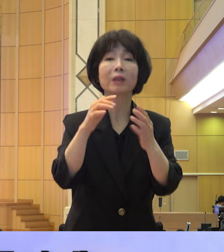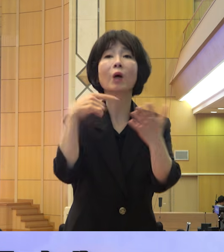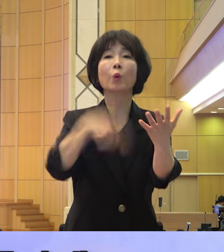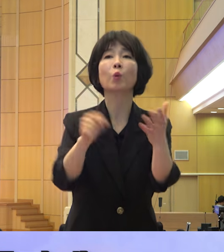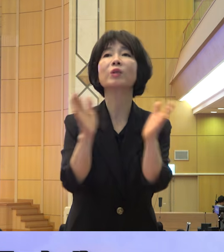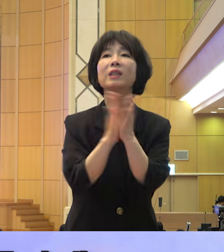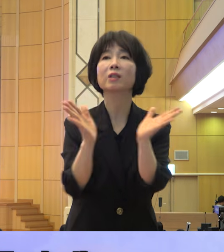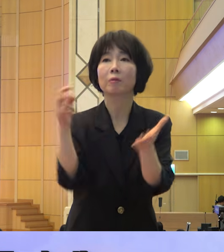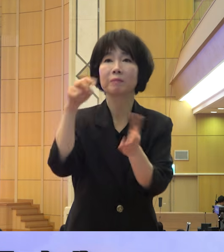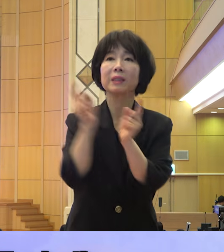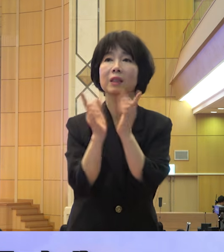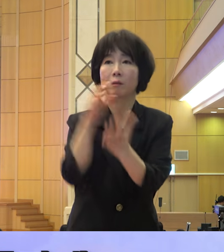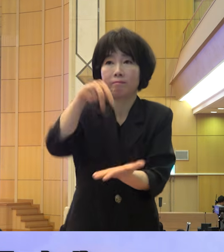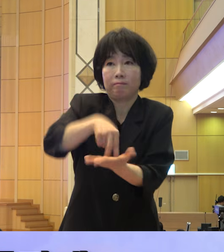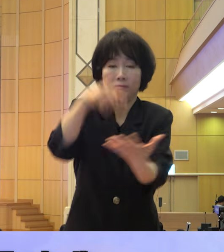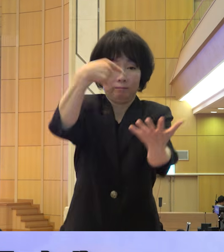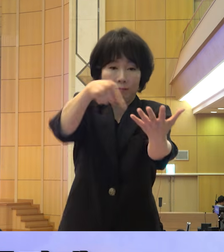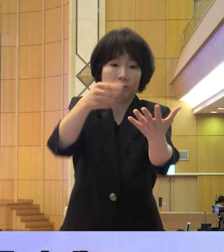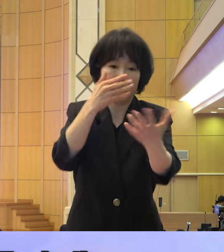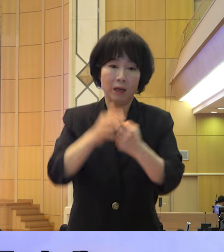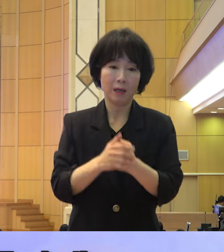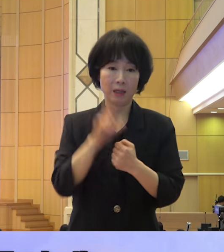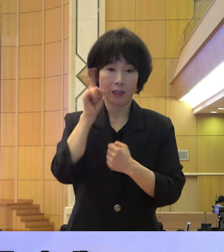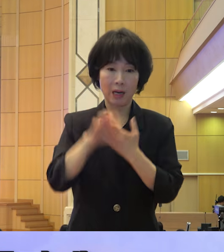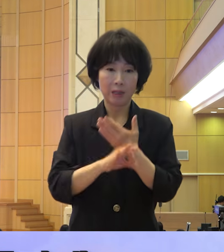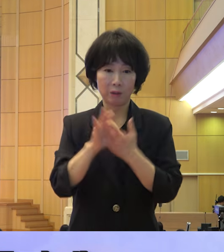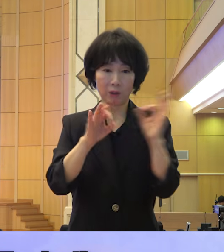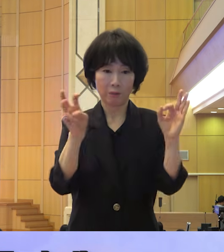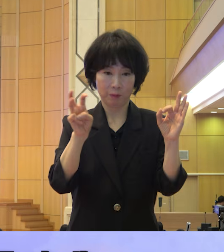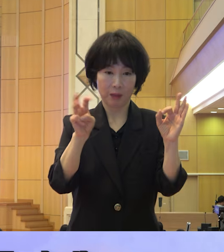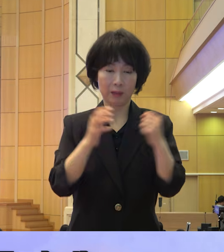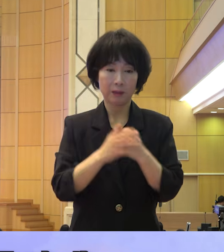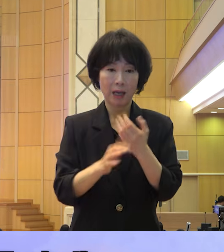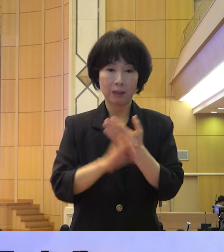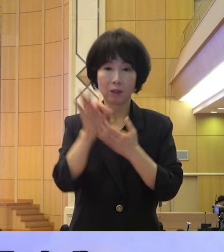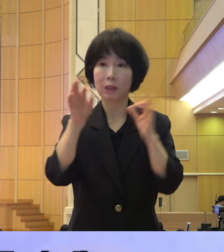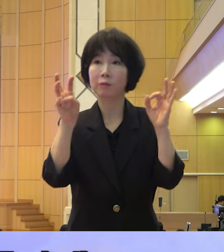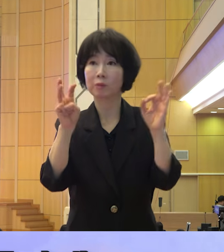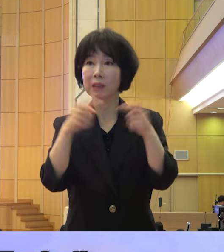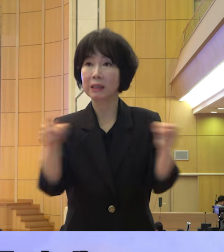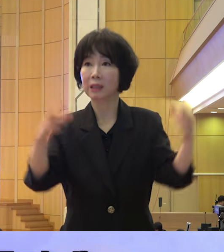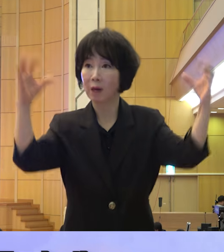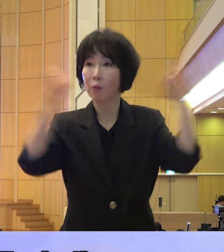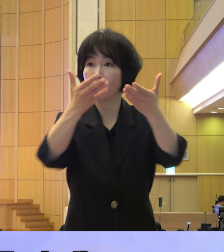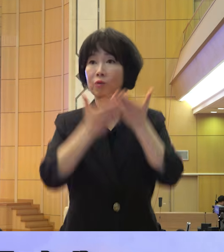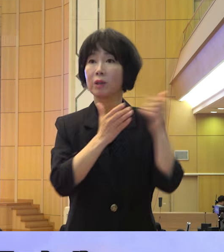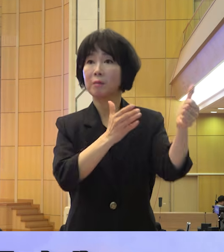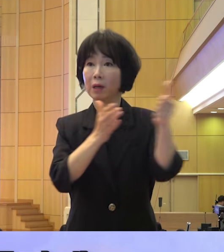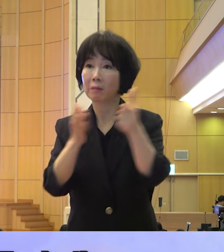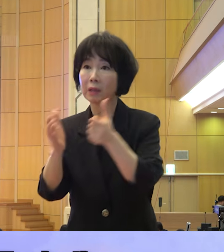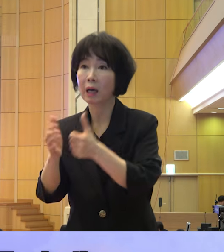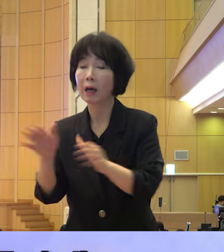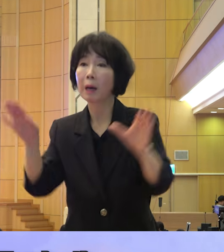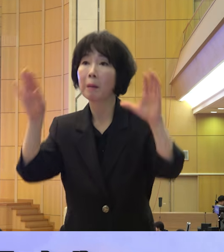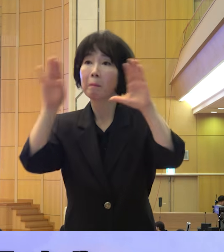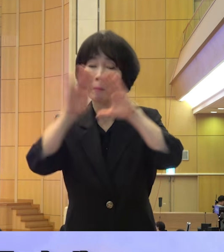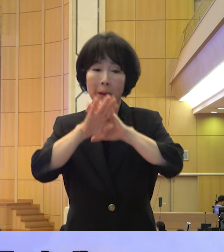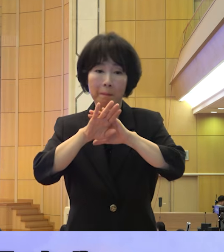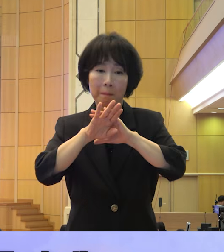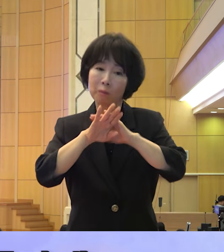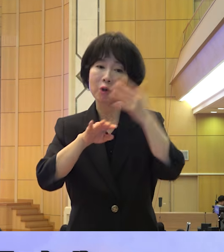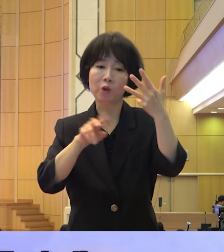합니다. 초급 성경 교육 시간은 오전 10시 30분입니다. 그리고 밤 8시